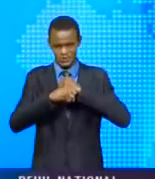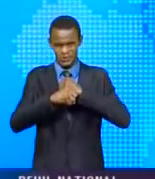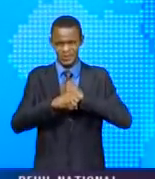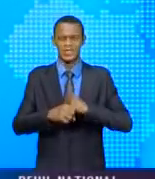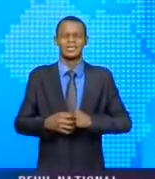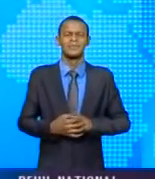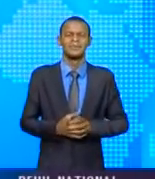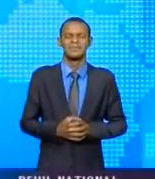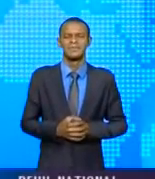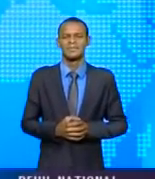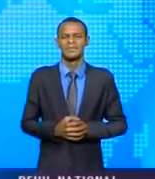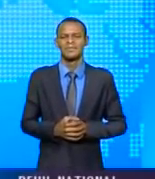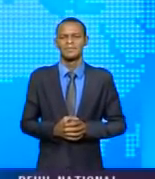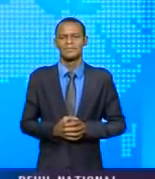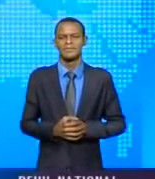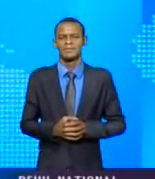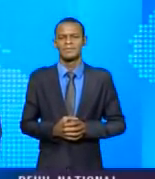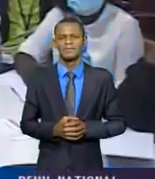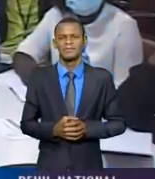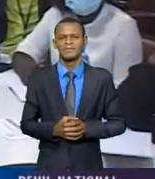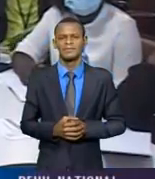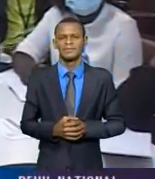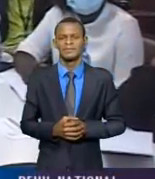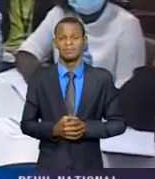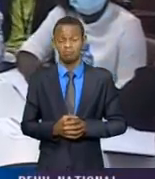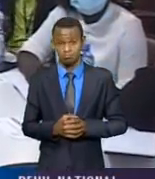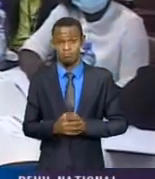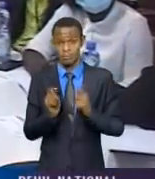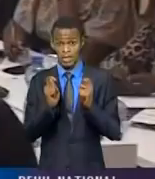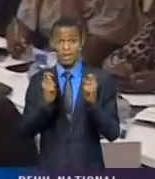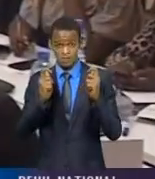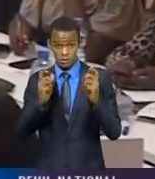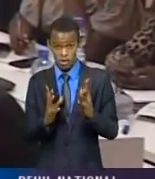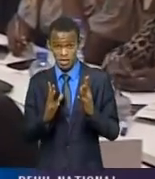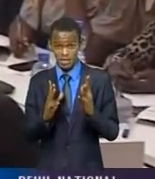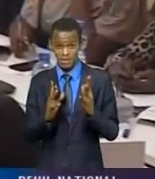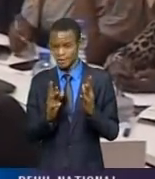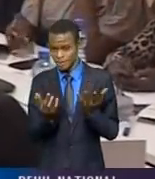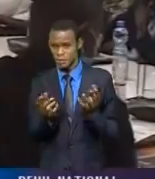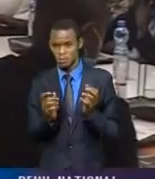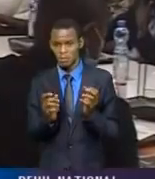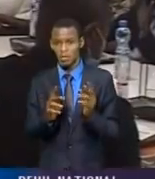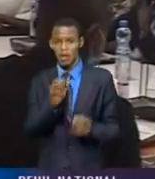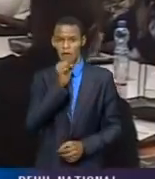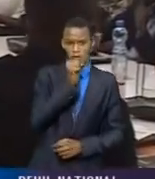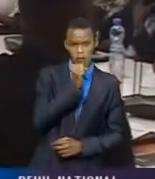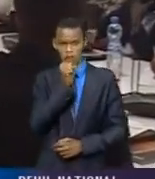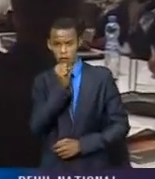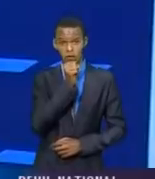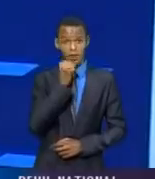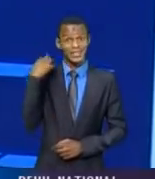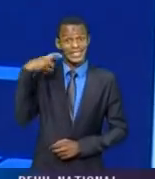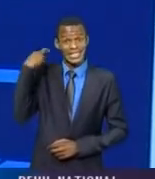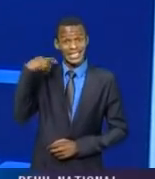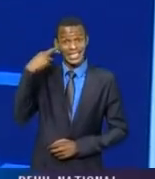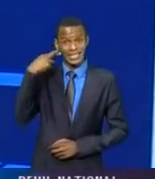et christine line zoo ou suivez les journalistes et animateurs de la radio des lavandes vont être outillés